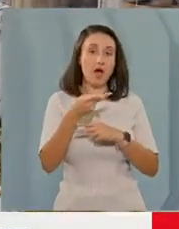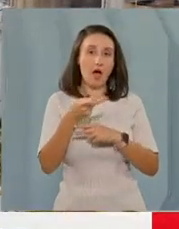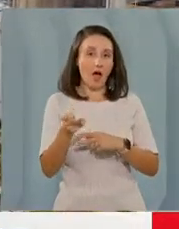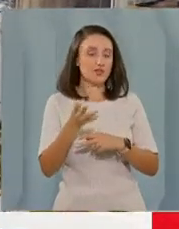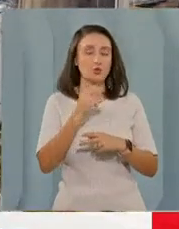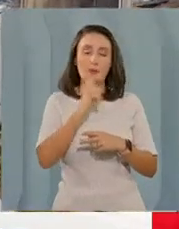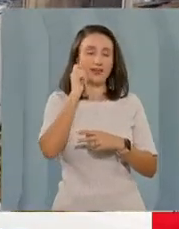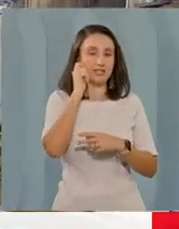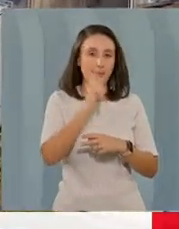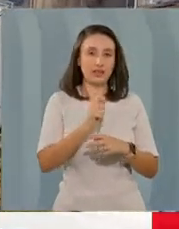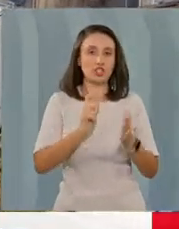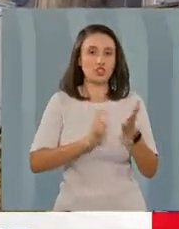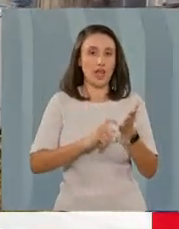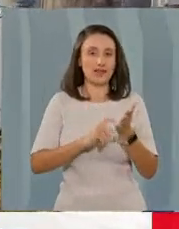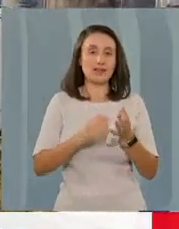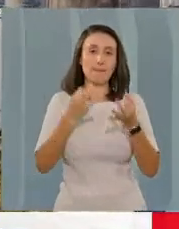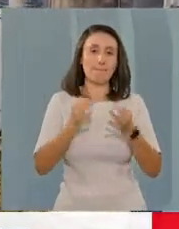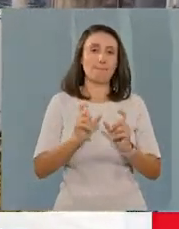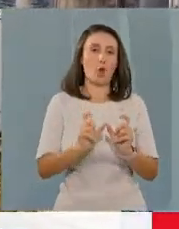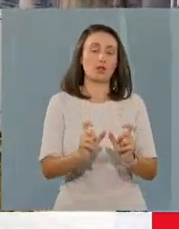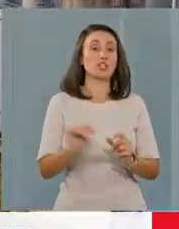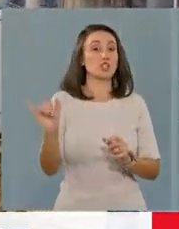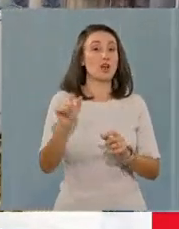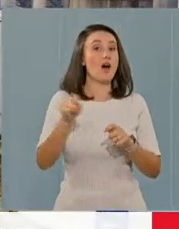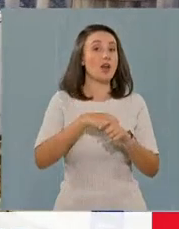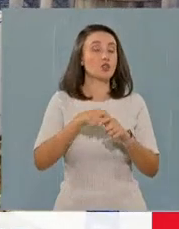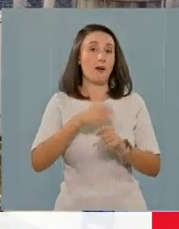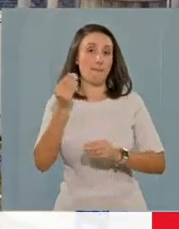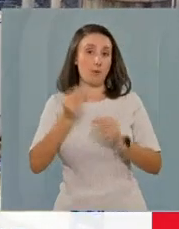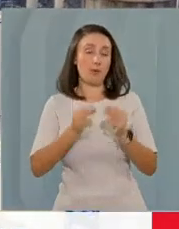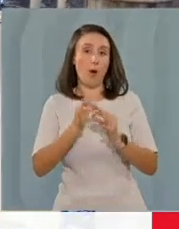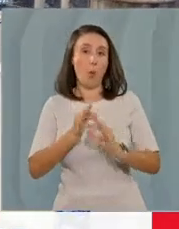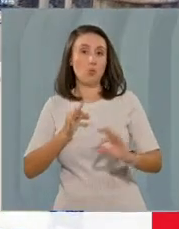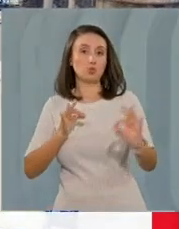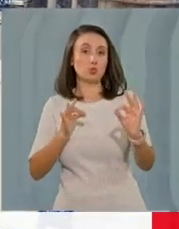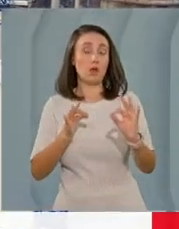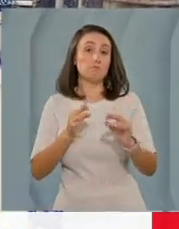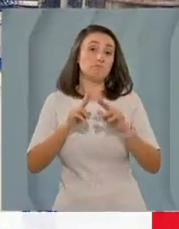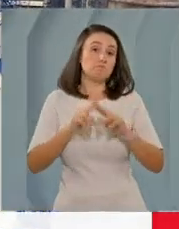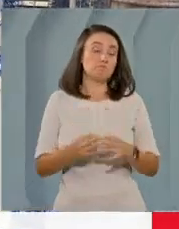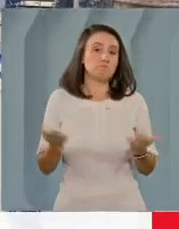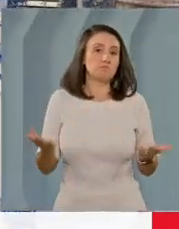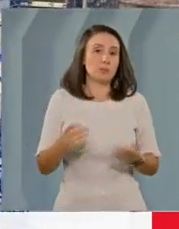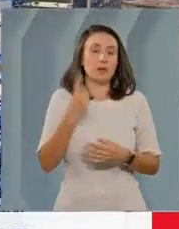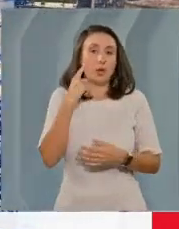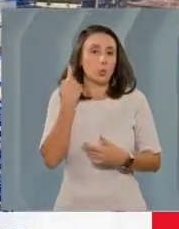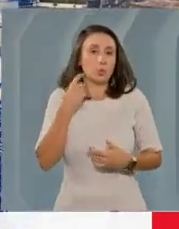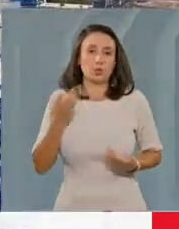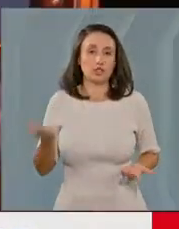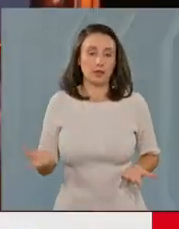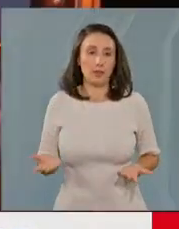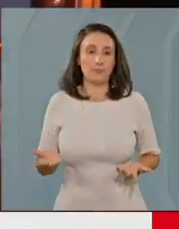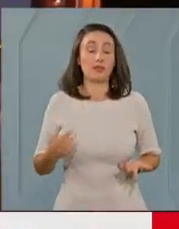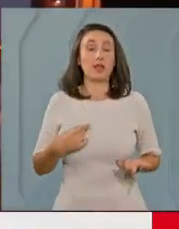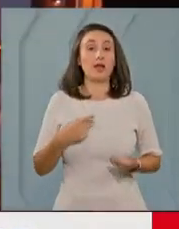nu mai Respectă cerințele de siguranță cine va rezolva însă problemele de la conducta de gaze rămâne însă încă un mister în